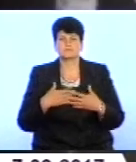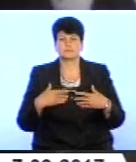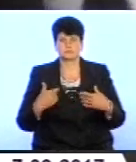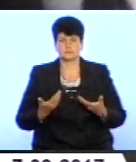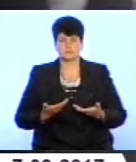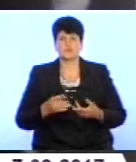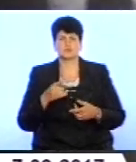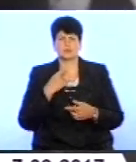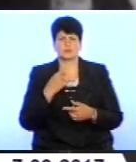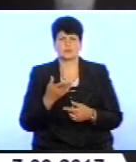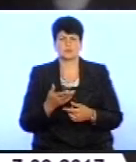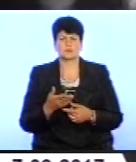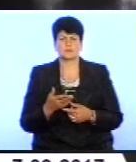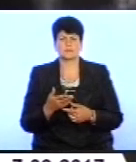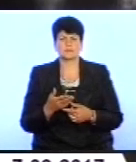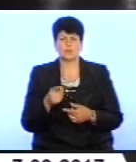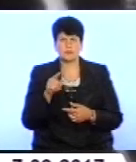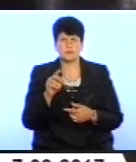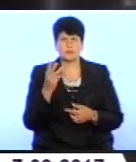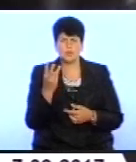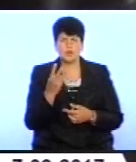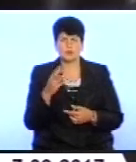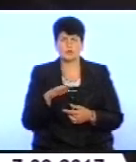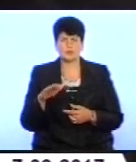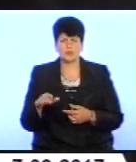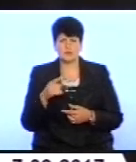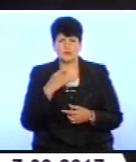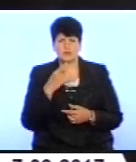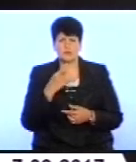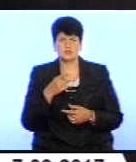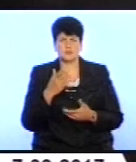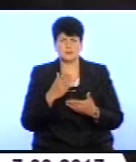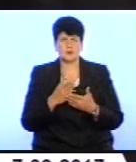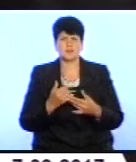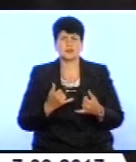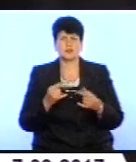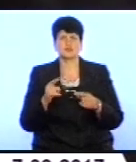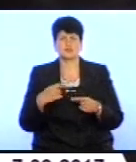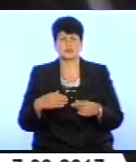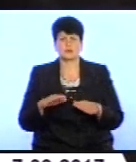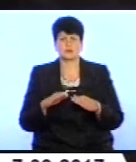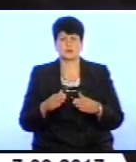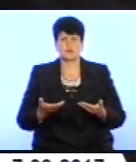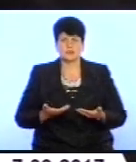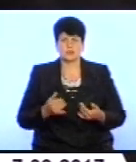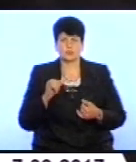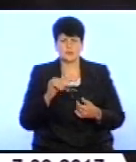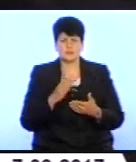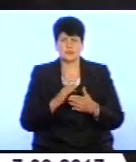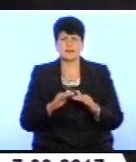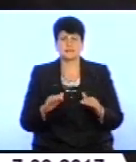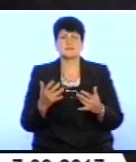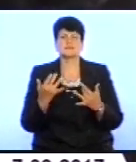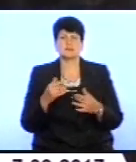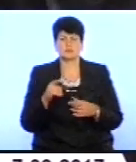ти таке говориш? Чуєш? У тебе троє дітей. Ти говориш, ти маєш заради чого жити, в тебе є діти, правильно? Скільки в